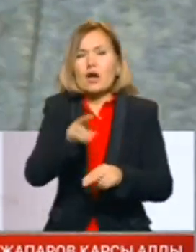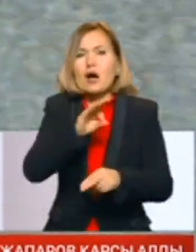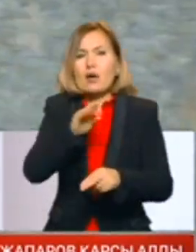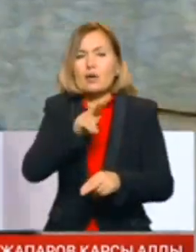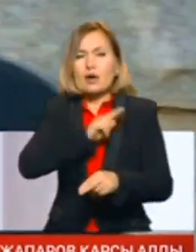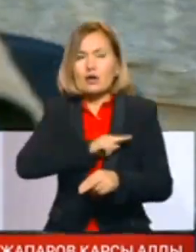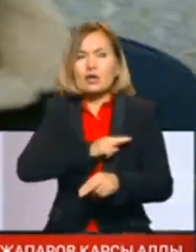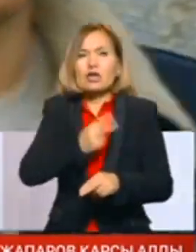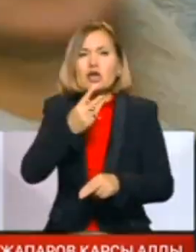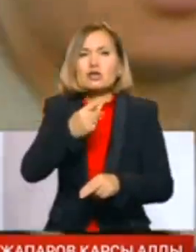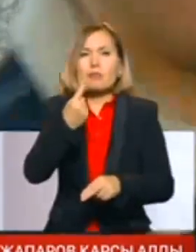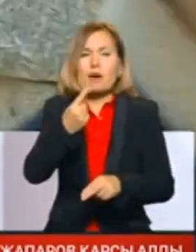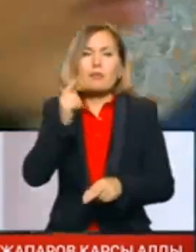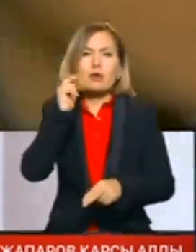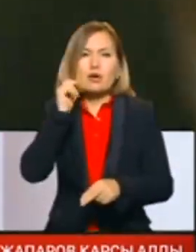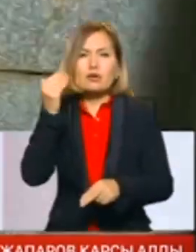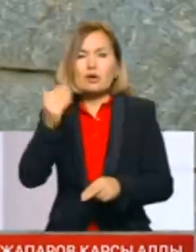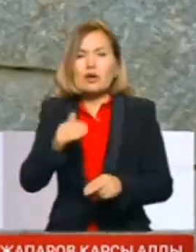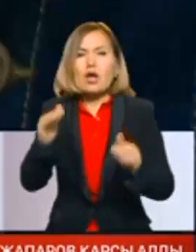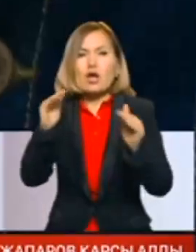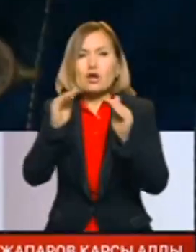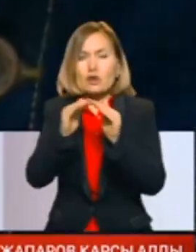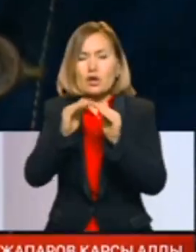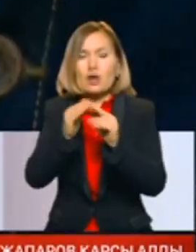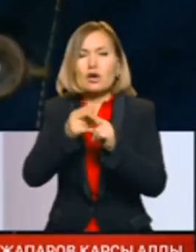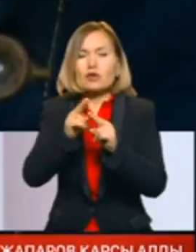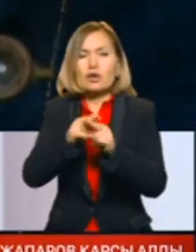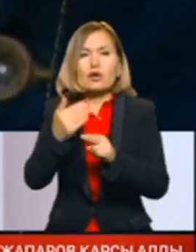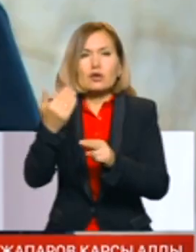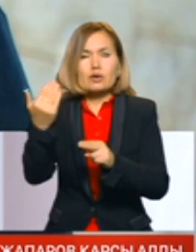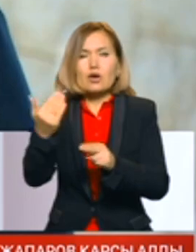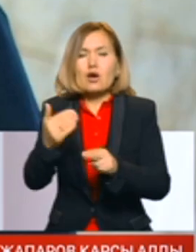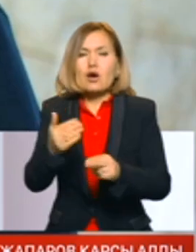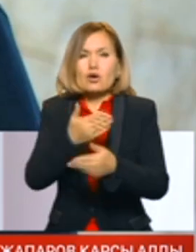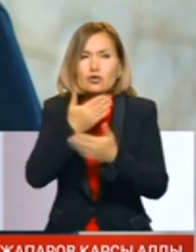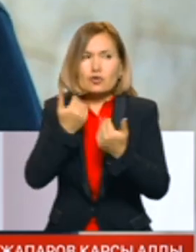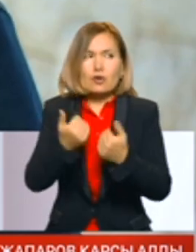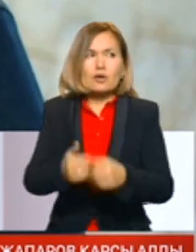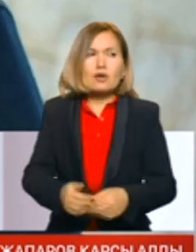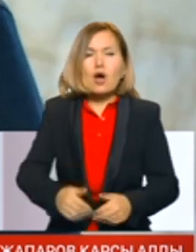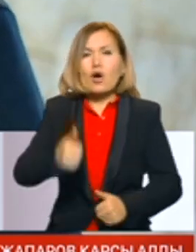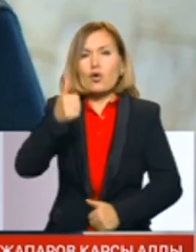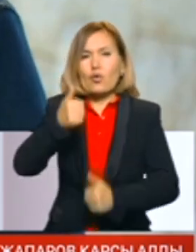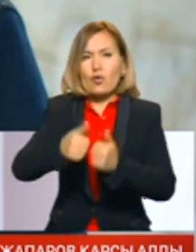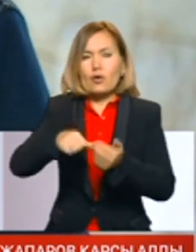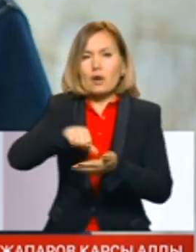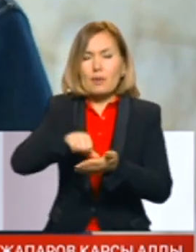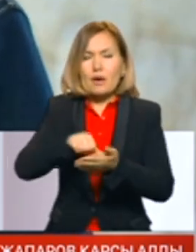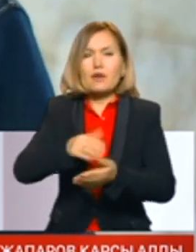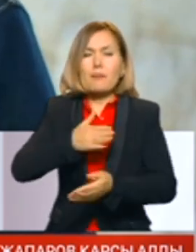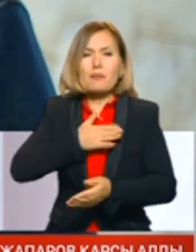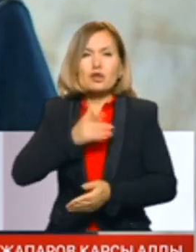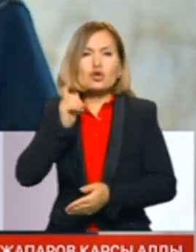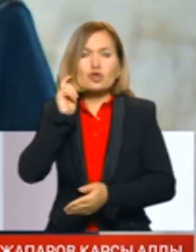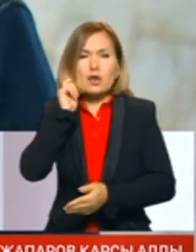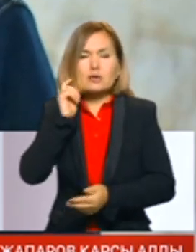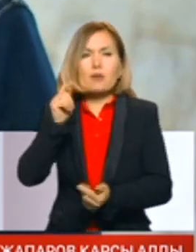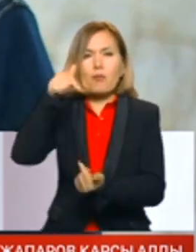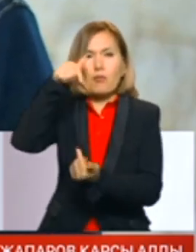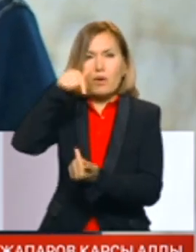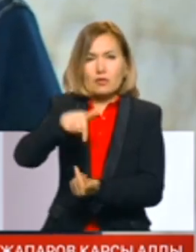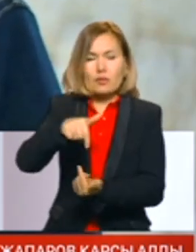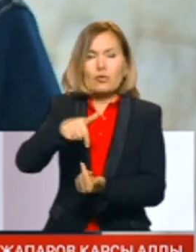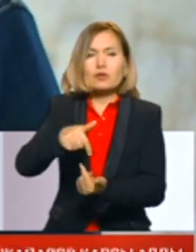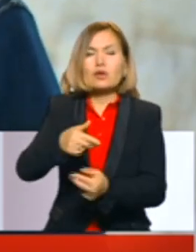жасы 21-ден асқан, әрі басында ешқандай пәтер жоқ. Конкурсқа қатысуға менің жасымда және де басқа да